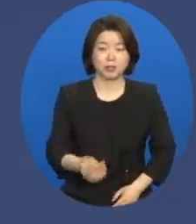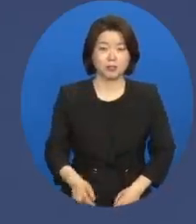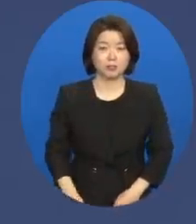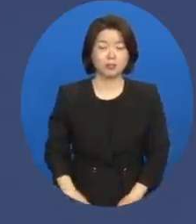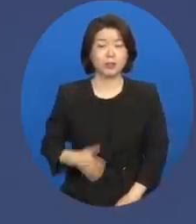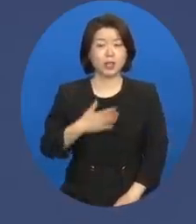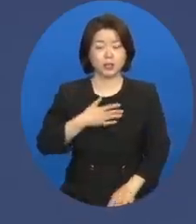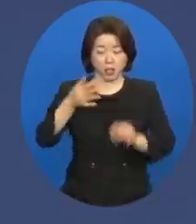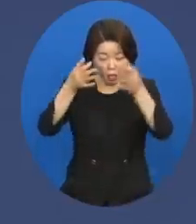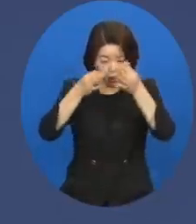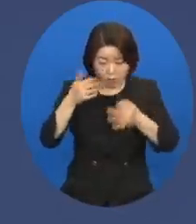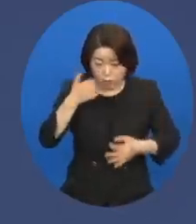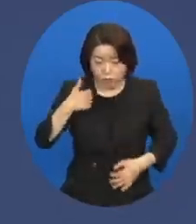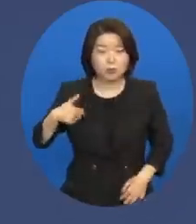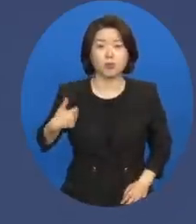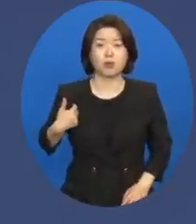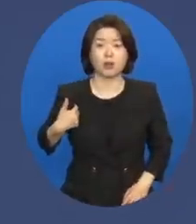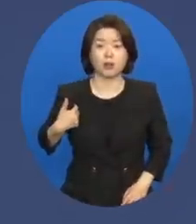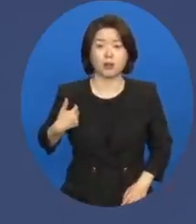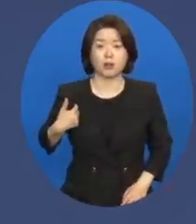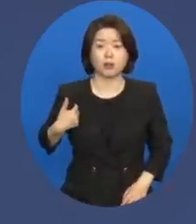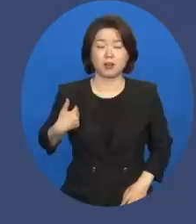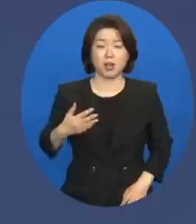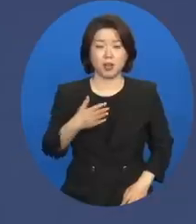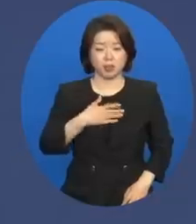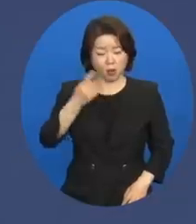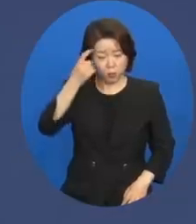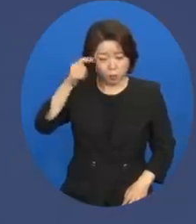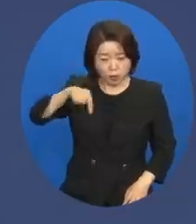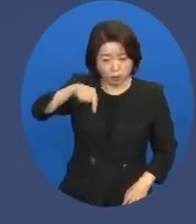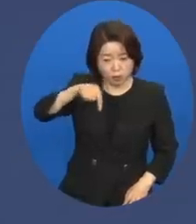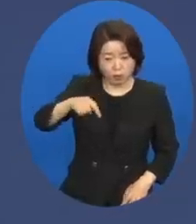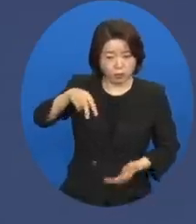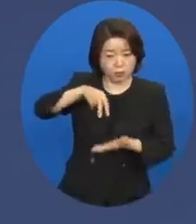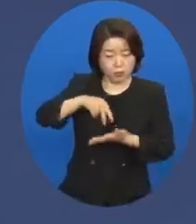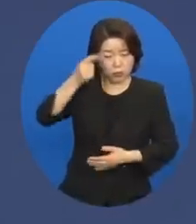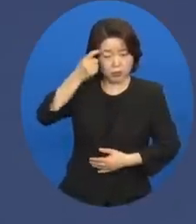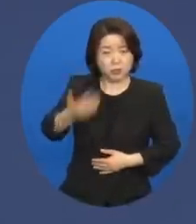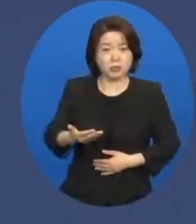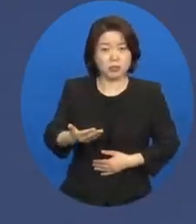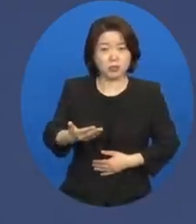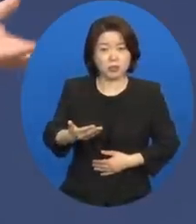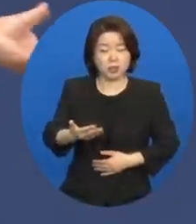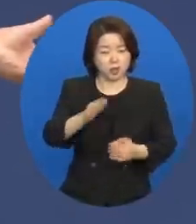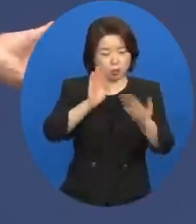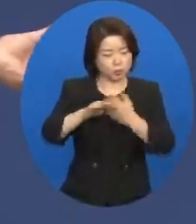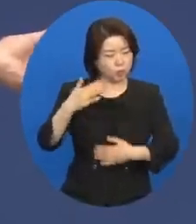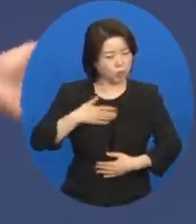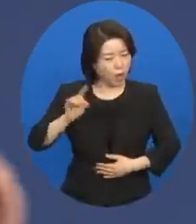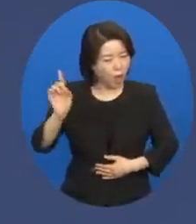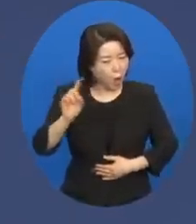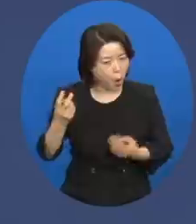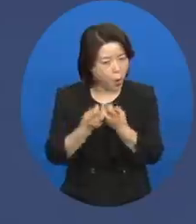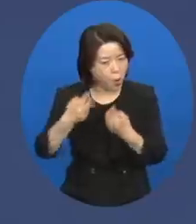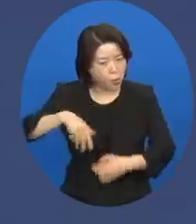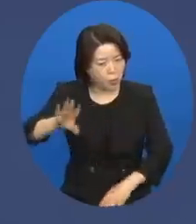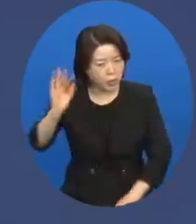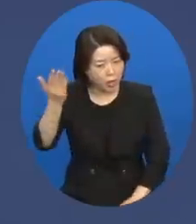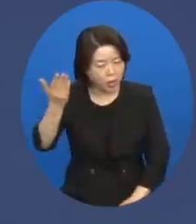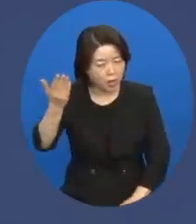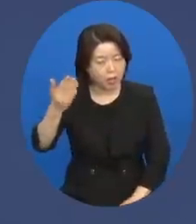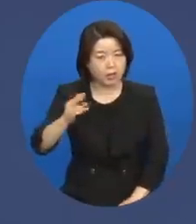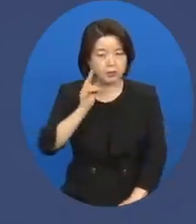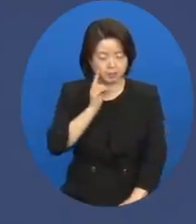내가 누군지를 몰라서 그리고 내가 왜 여기 서 있는지를 그리고 이후에 나는 어떻게 될 건지를 이걸